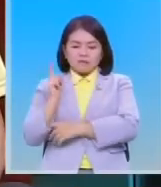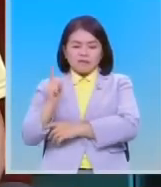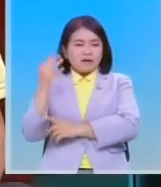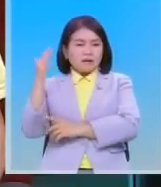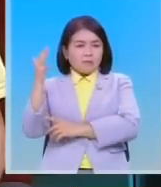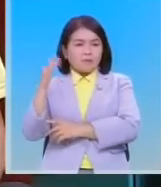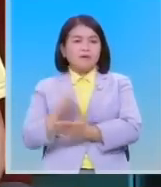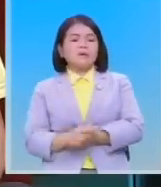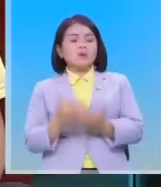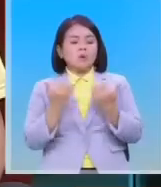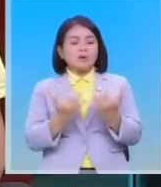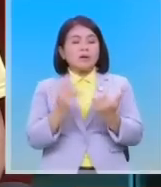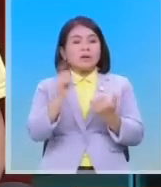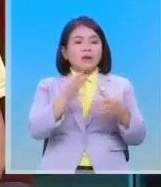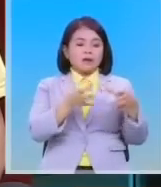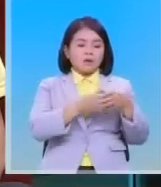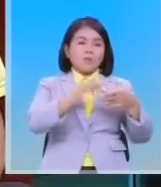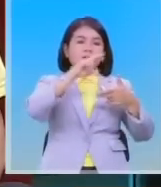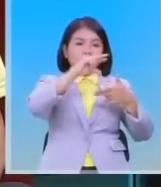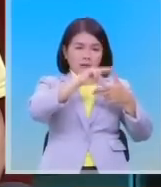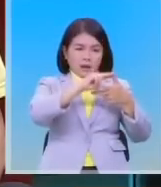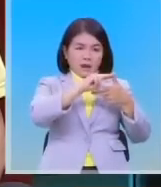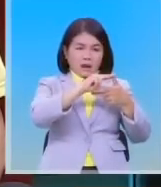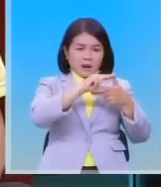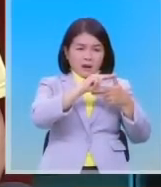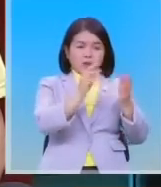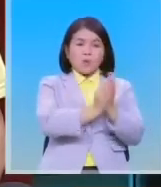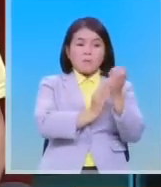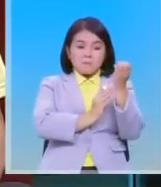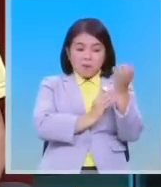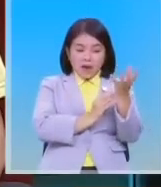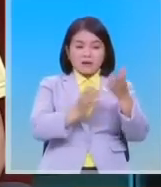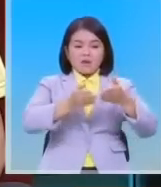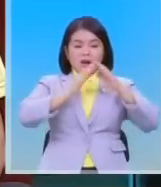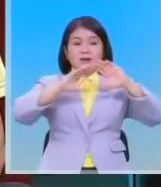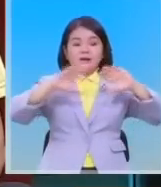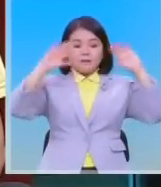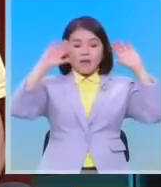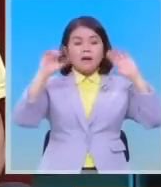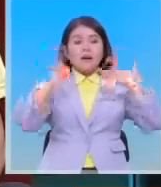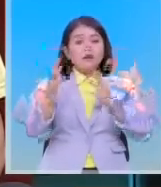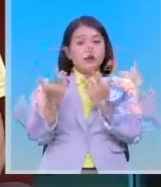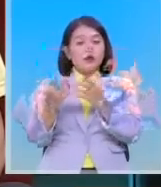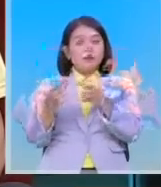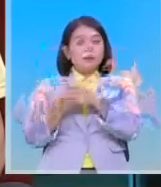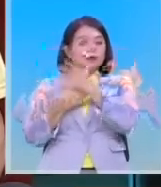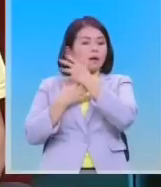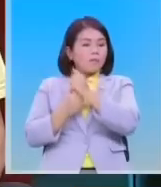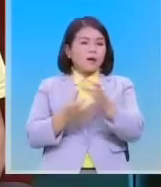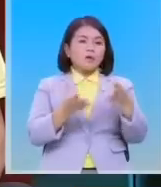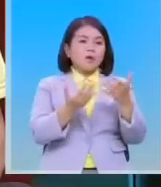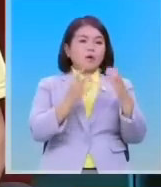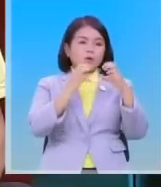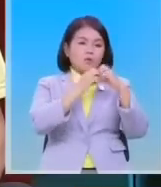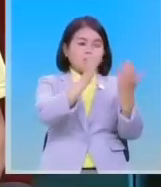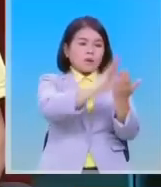นี้สิ่งที่พลังประชารัฐซึ่งจะเป็นแกนนำในการจัดตั้งรัฐบาลกำลังรอก็คือท่าทีจากประชาธิปัตย์แล้วก็ภูมิใจไทยนี่แหละซ ึ่ งส ั ป